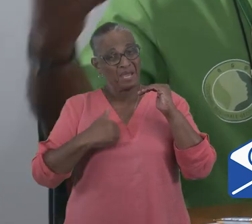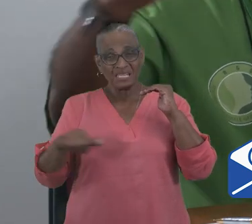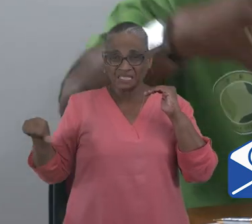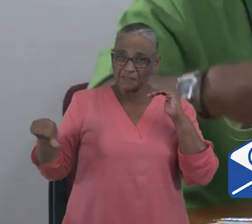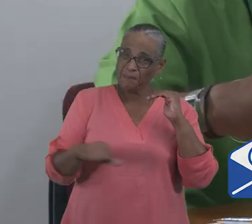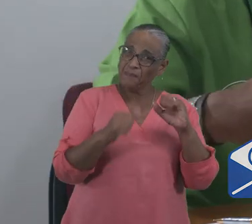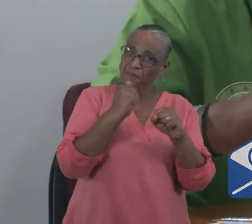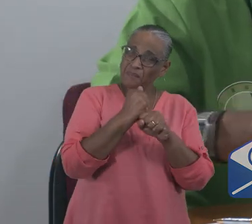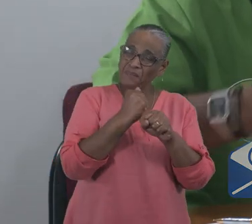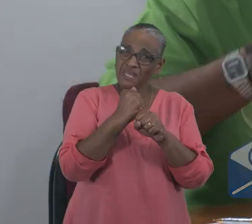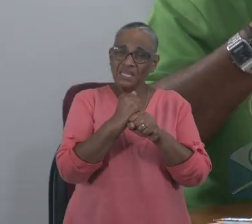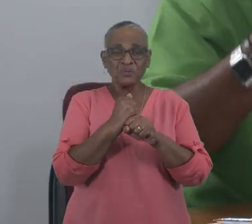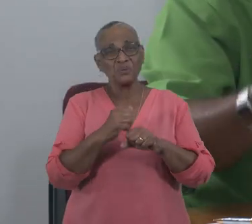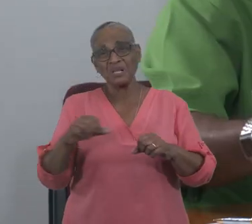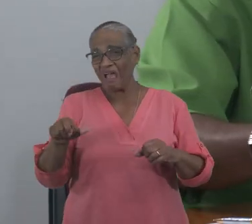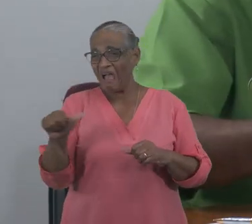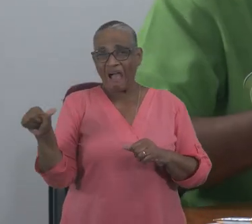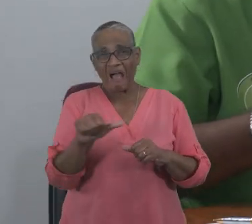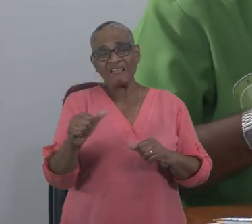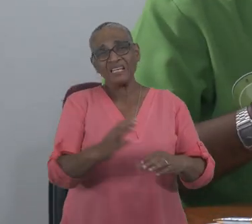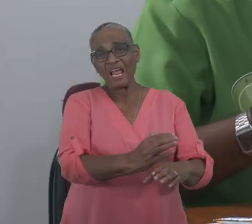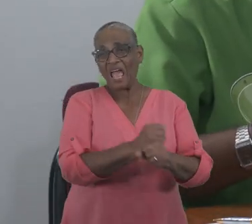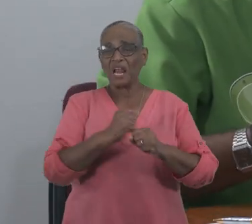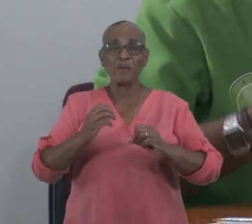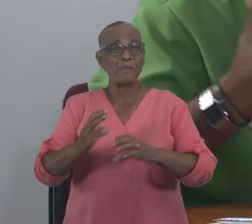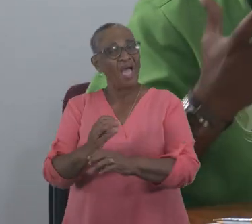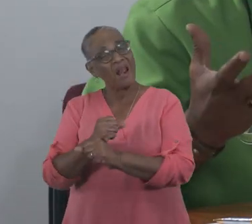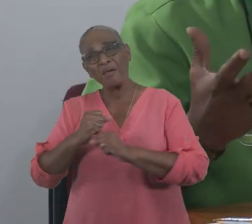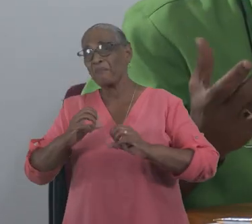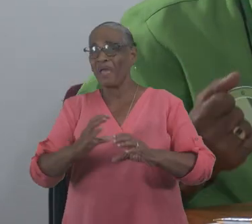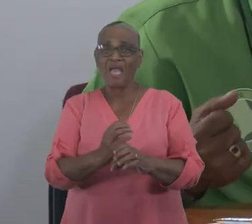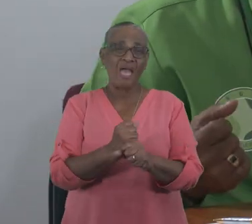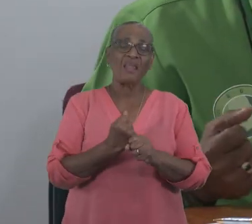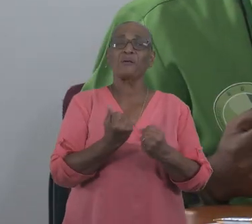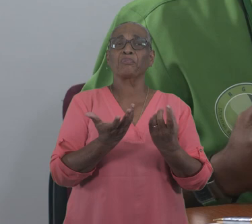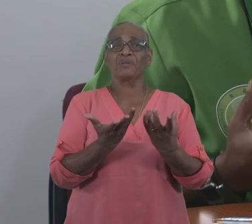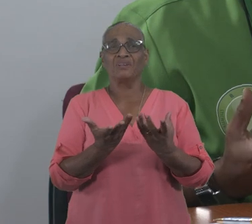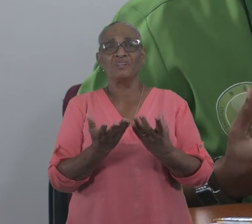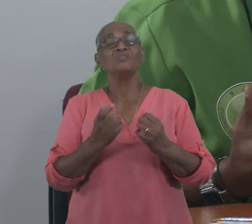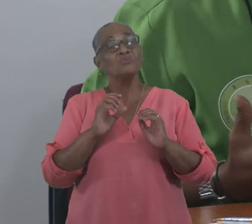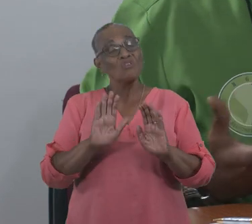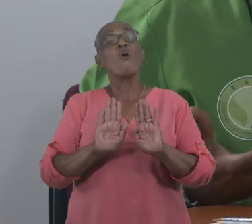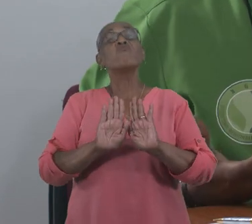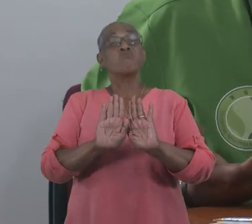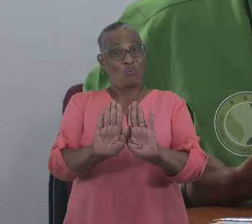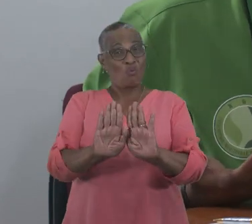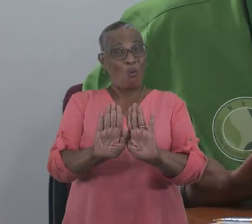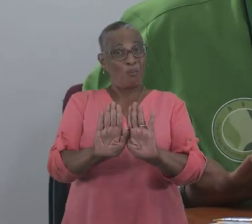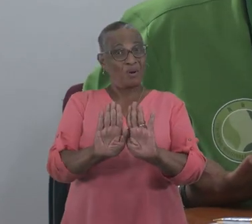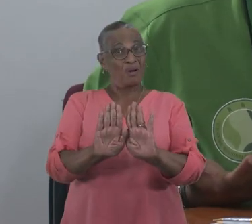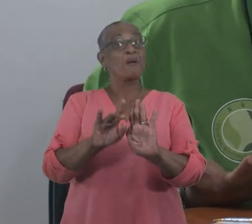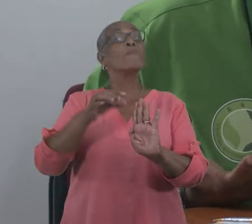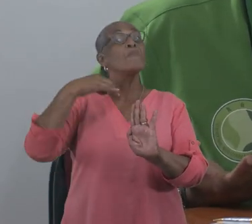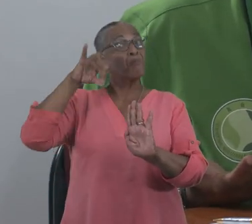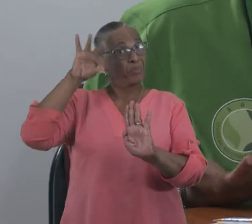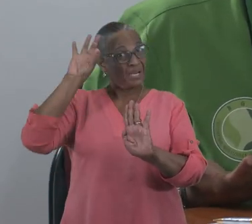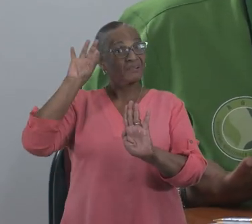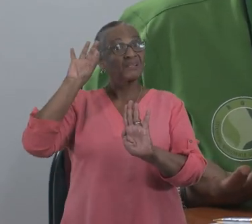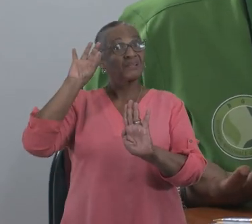gaan meer bijbetrokken worden, mensen worden belast voor de minder verzorging en dergelijke. Dus je kan het voorkomen, zegt